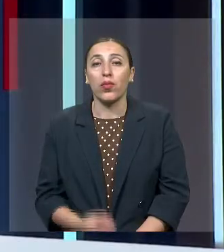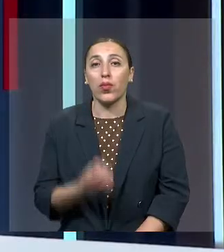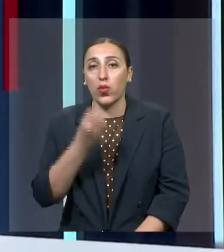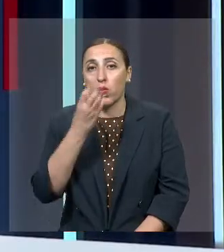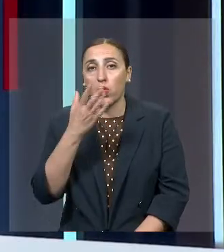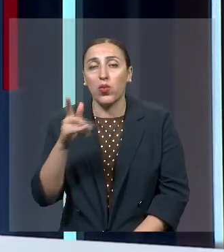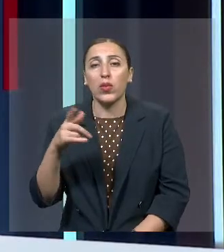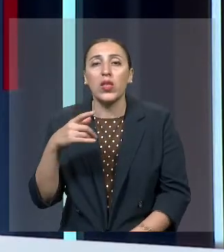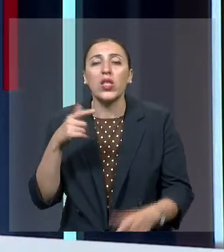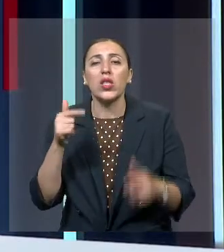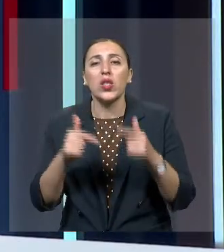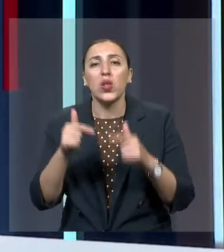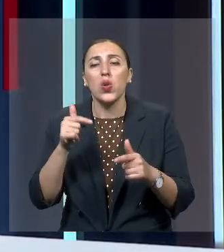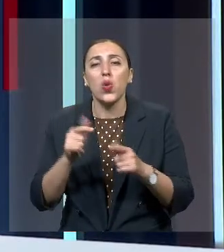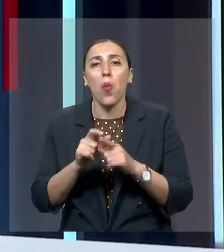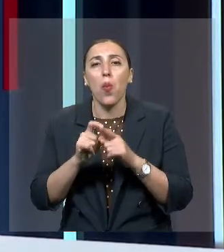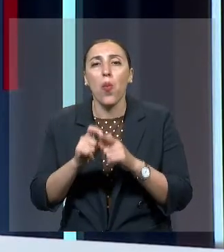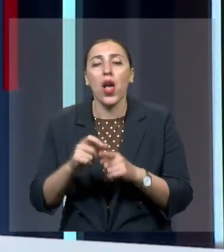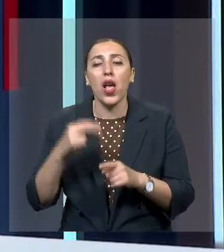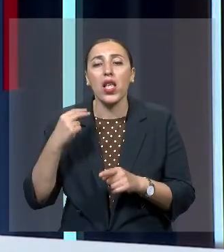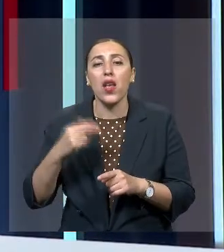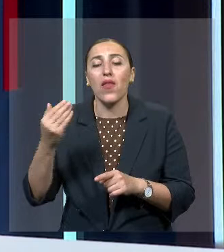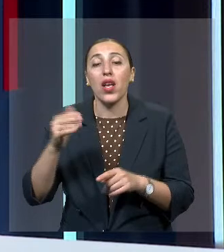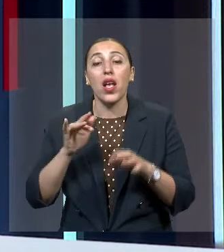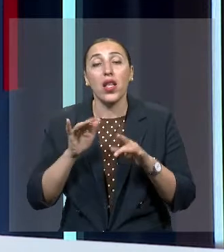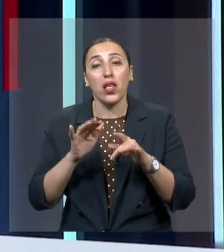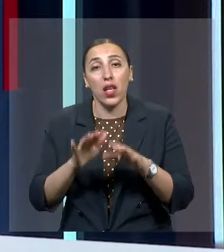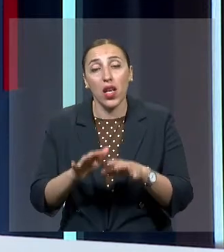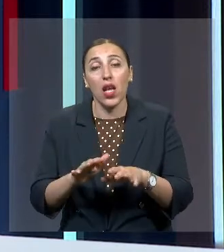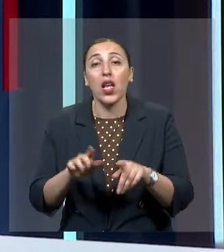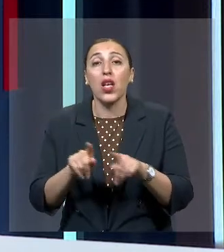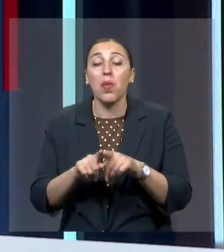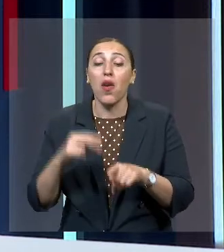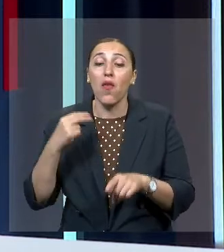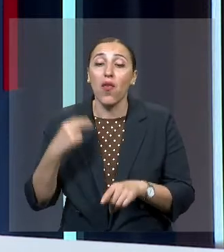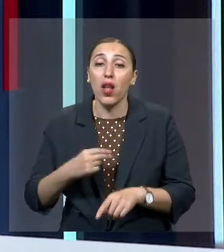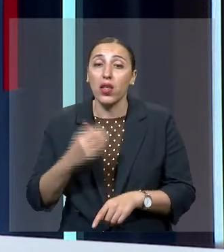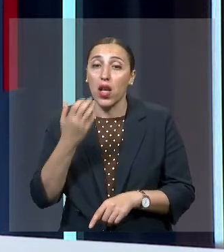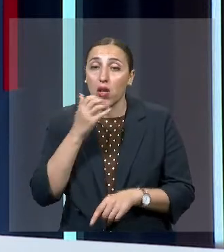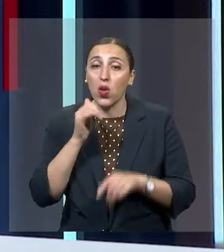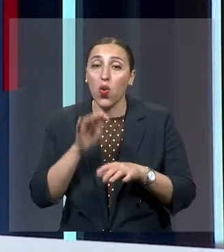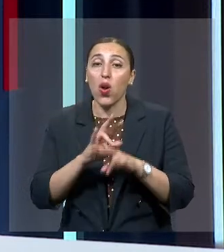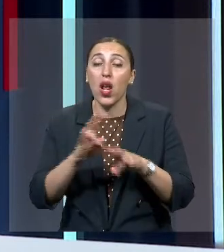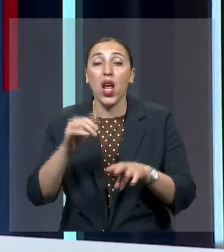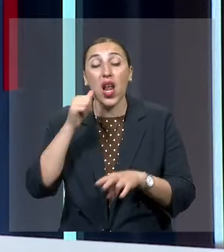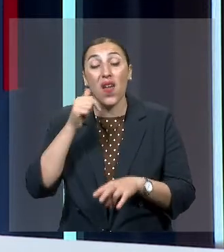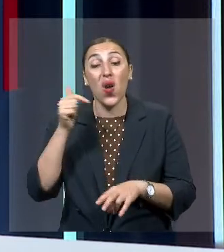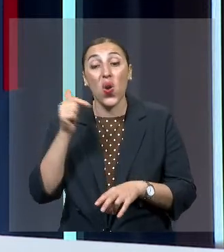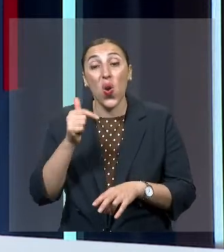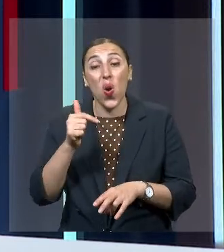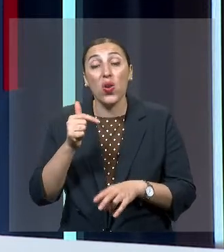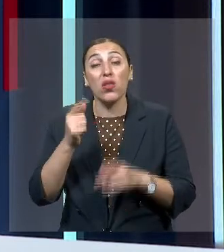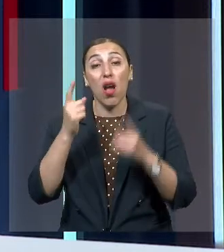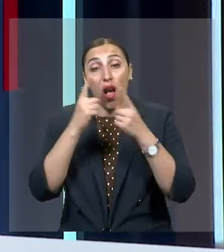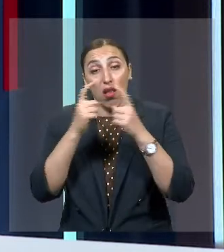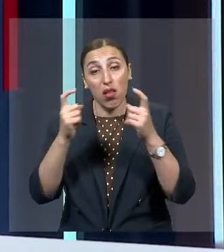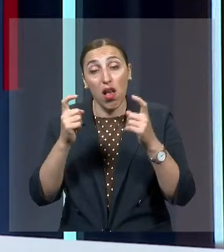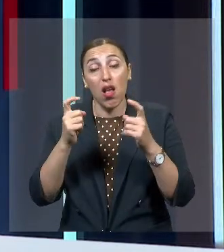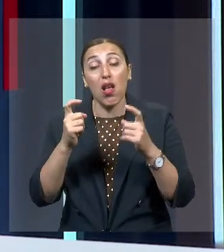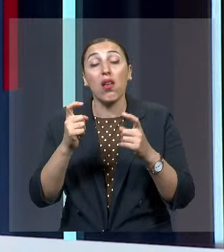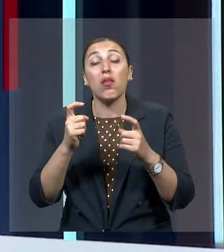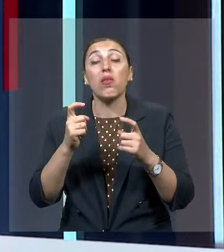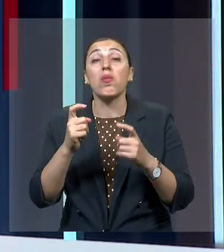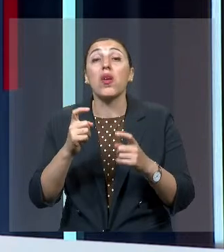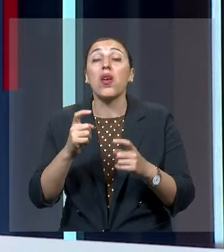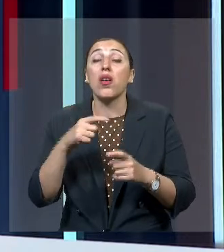Բաքուն ագրեսիվ է պատասխանում Փարիզի այս նախաձեռնությանը, ինչպես նաև Ֆրանսիայի արտգործնախարարի երեկվա կոշտ հայտարարությանը, թե Ադրբեջանի